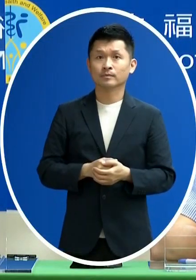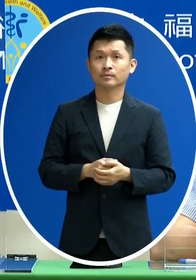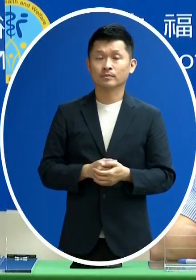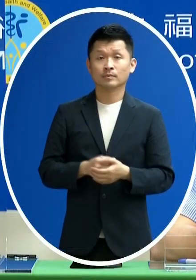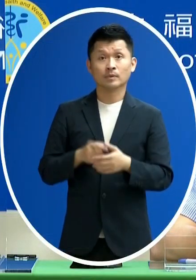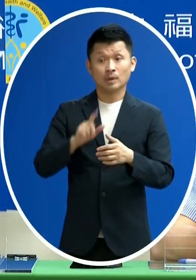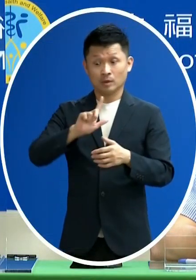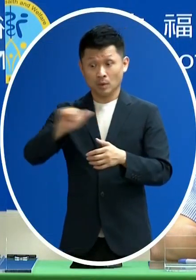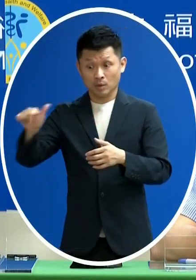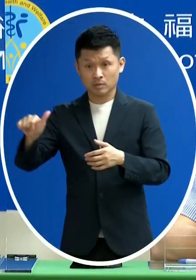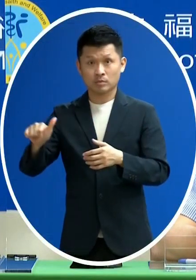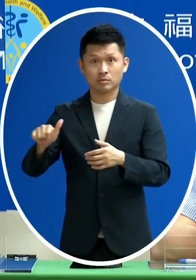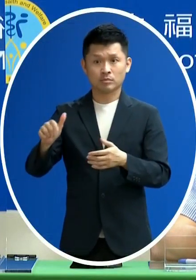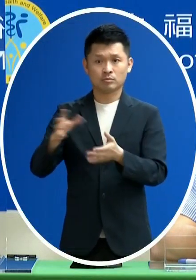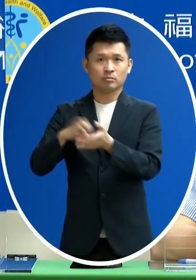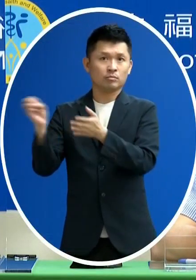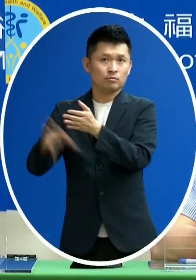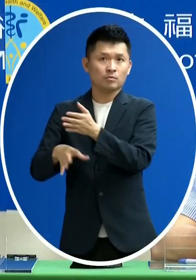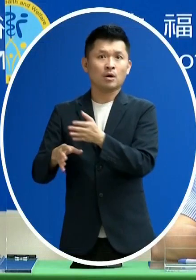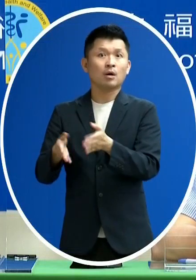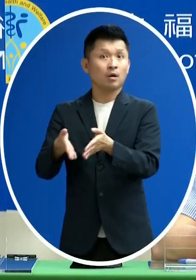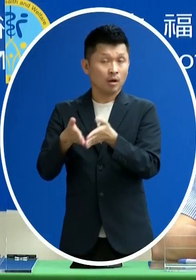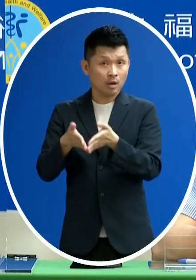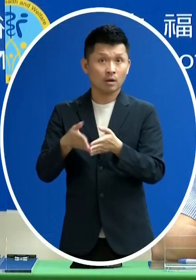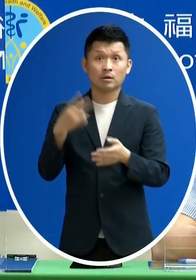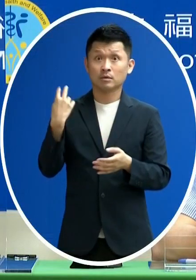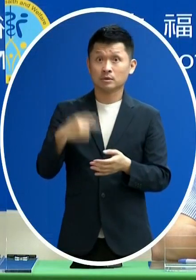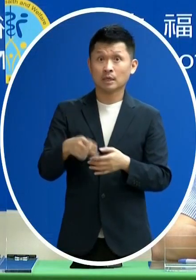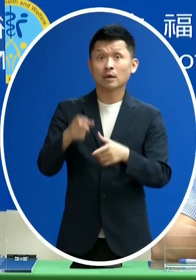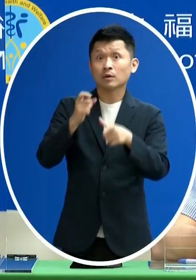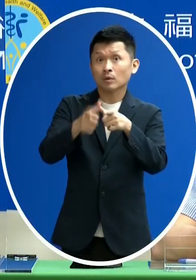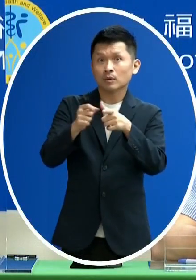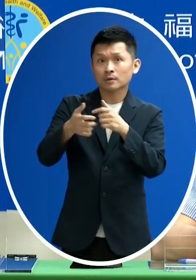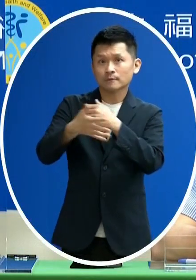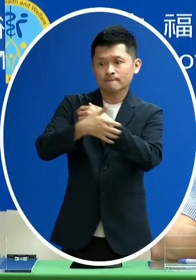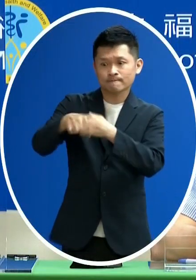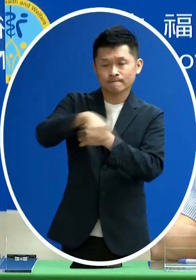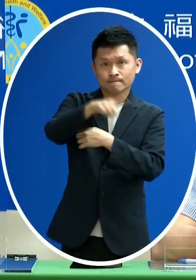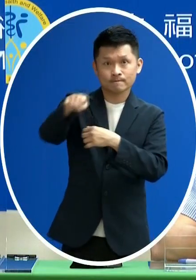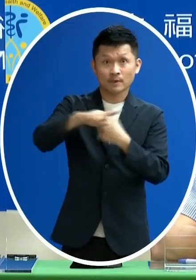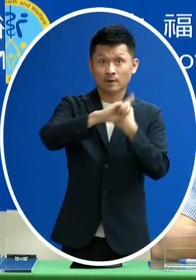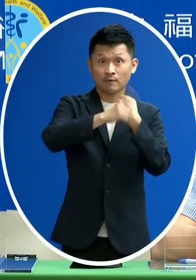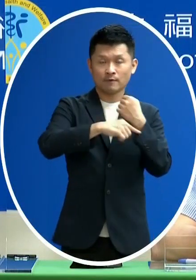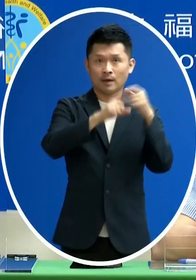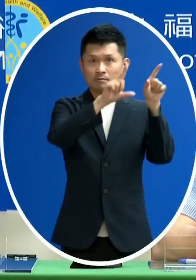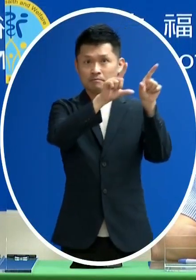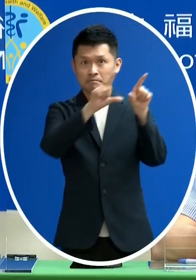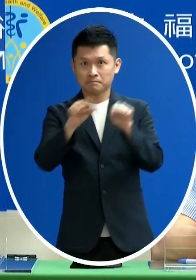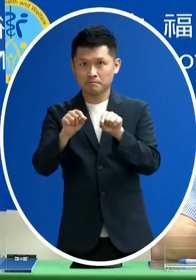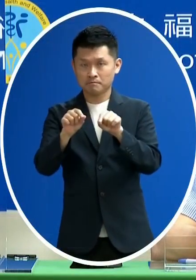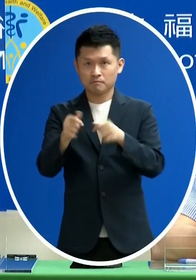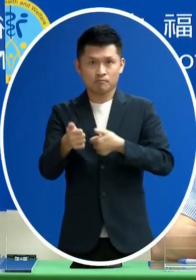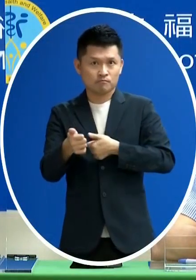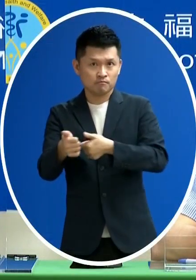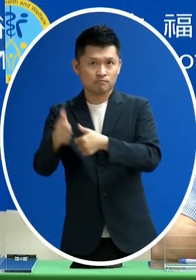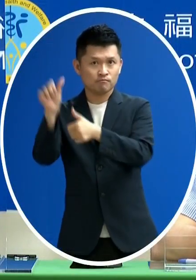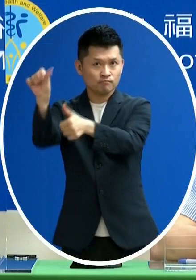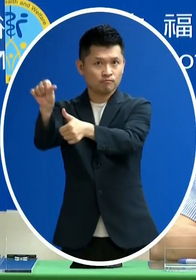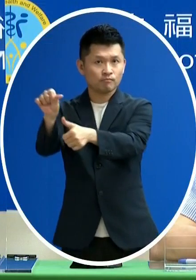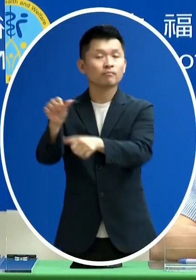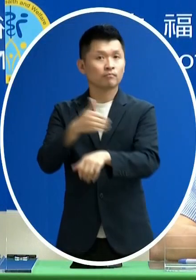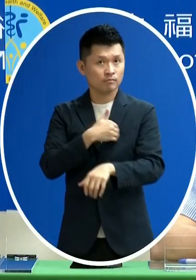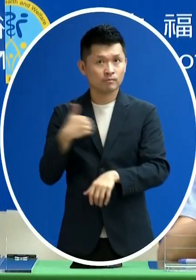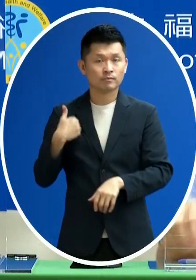求这些产品退运销毁，那对于人就是这些业者，我们也都有法源可以做在后续的一个处